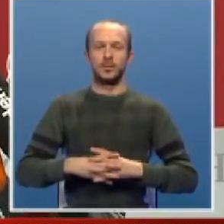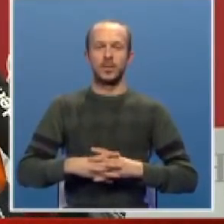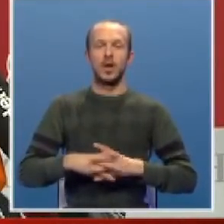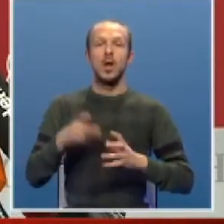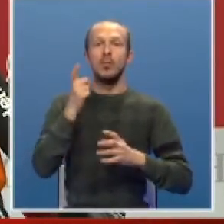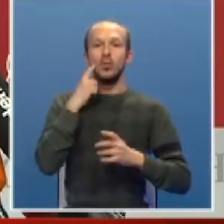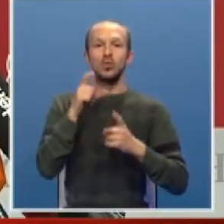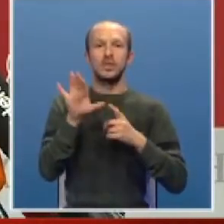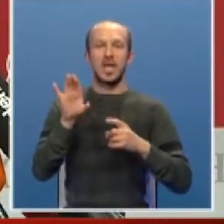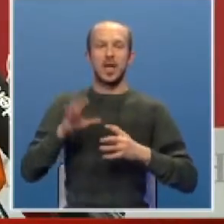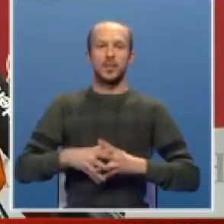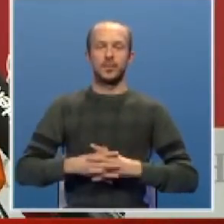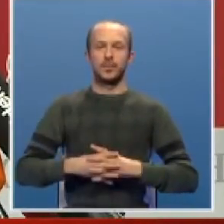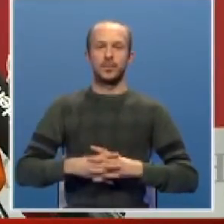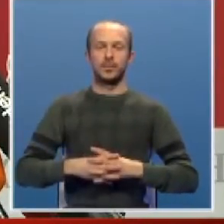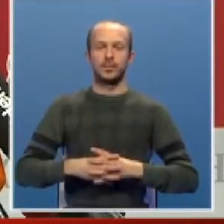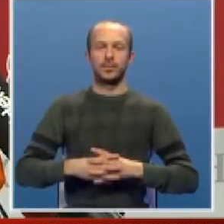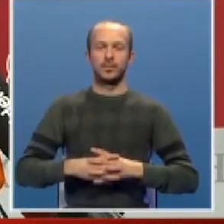Potrudit ću se da